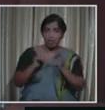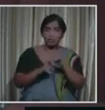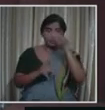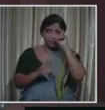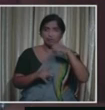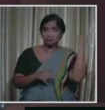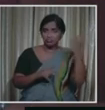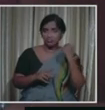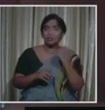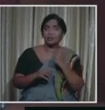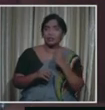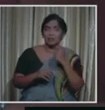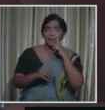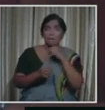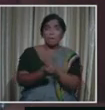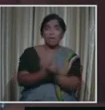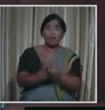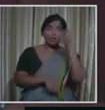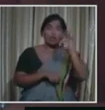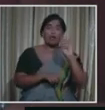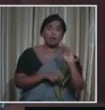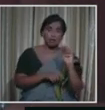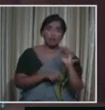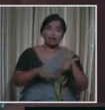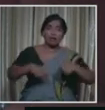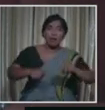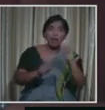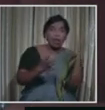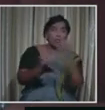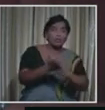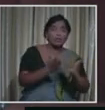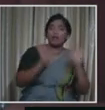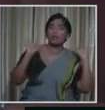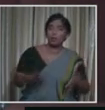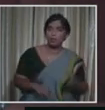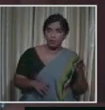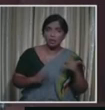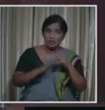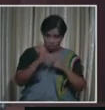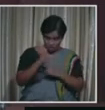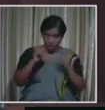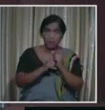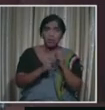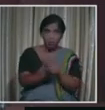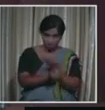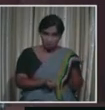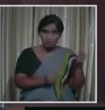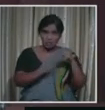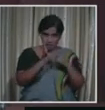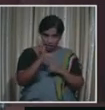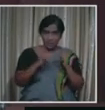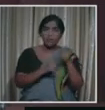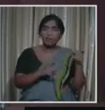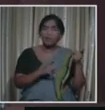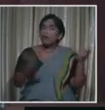katakan, polisi yang hatalis dina kiti alu, bayi sekali waktu number mereka kau lihat katanya tu, JVP hatalis dina polisi, polisi ekasi